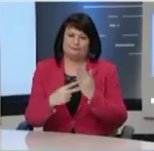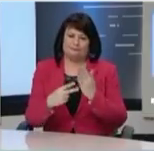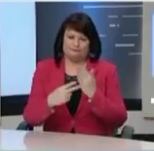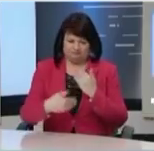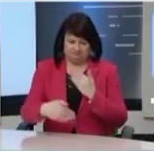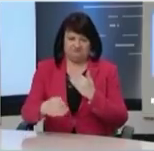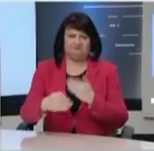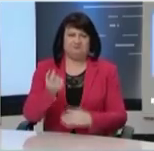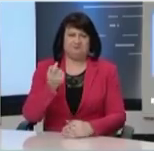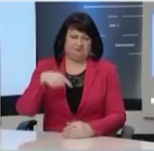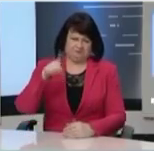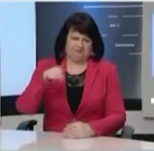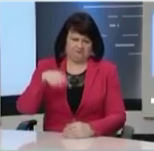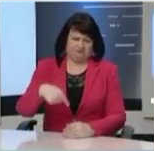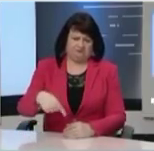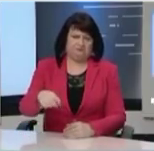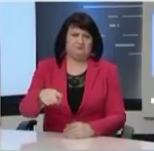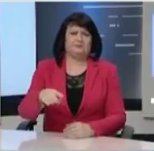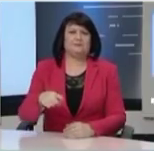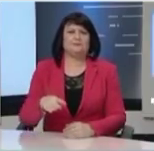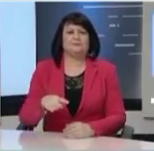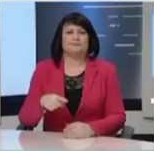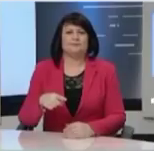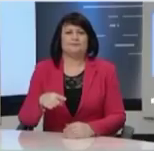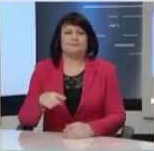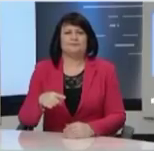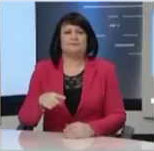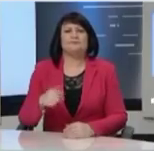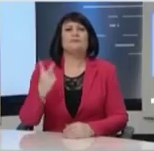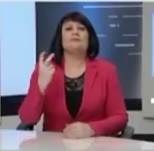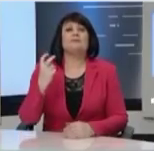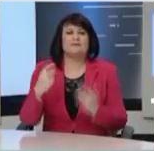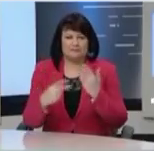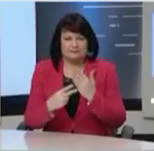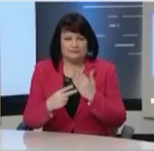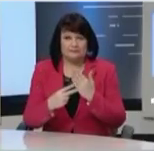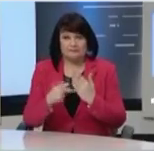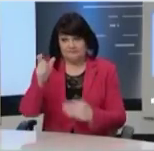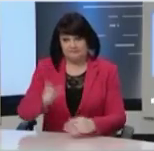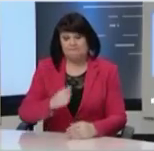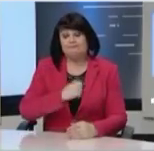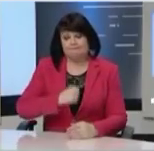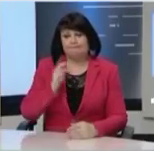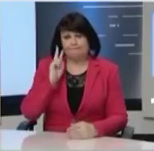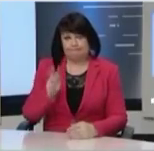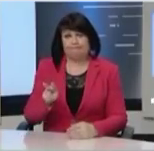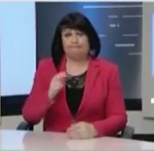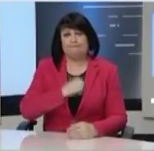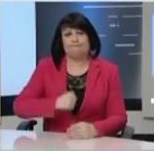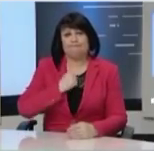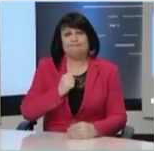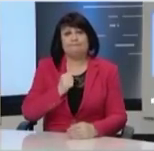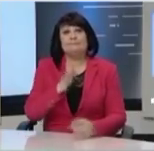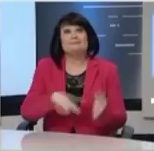λίγες μέρες από σήμερα, για μεγάλη σας στεναχώρια, από ό,τι φαίνεται, η